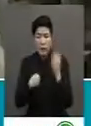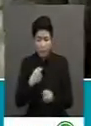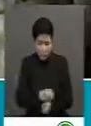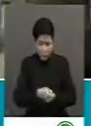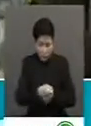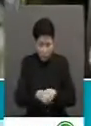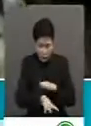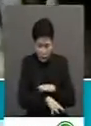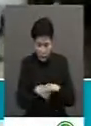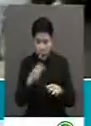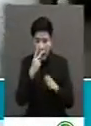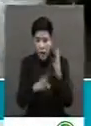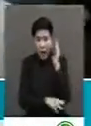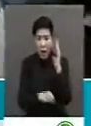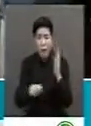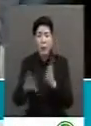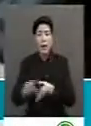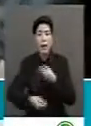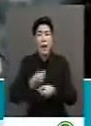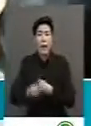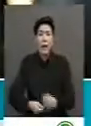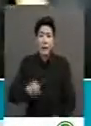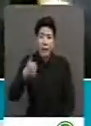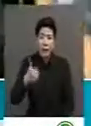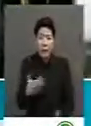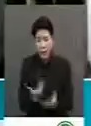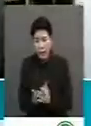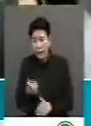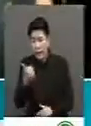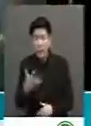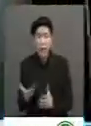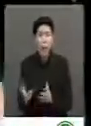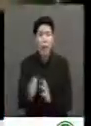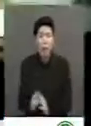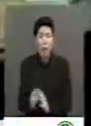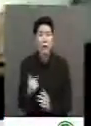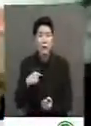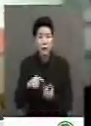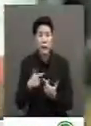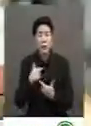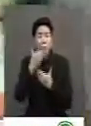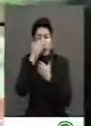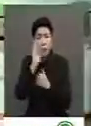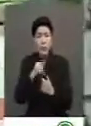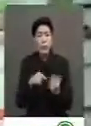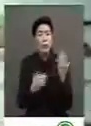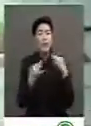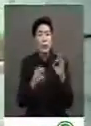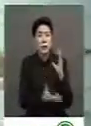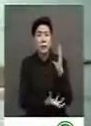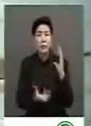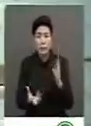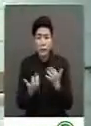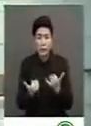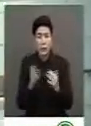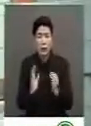าหลังจากพ้นโทษนะฮะเอาไปขายได้บ้างไม่ได้บ้างเงินได้บ้างไม่ได้บ้างนะฮะเขาบอกว่าก็ไม่ค่อยสนใจเท่าไหร่เพราะว่าเป็นของฟรี